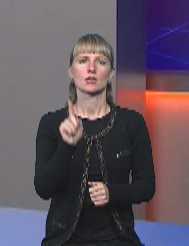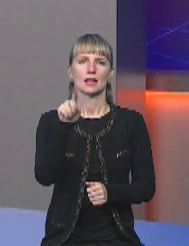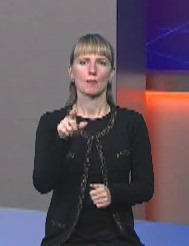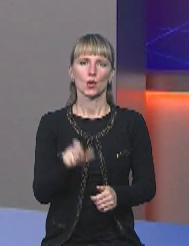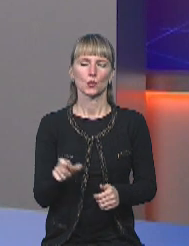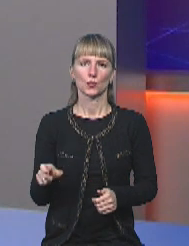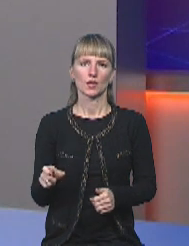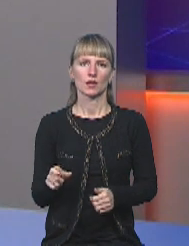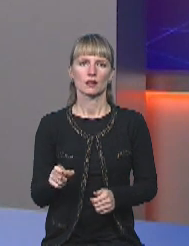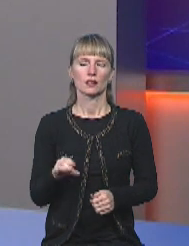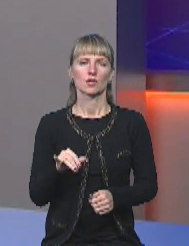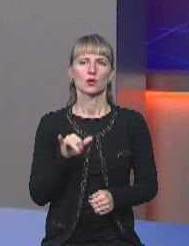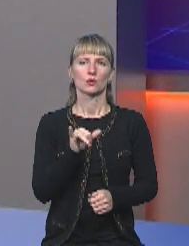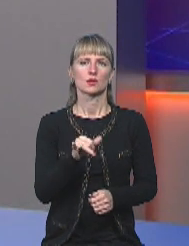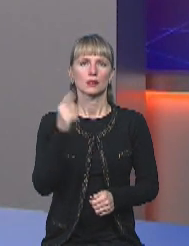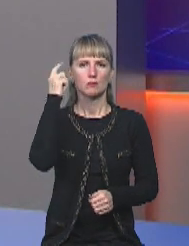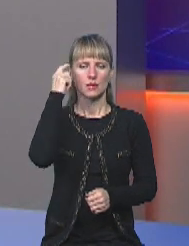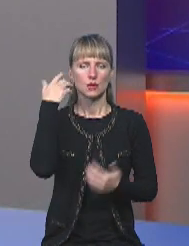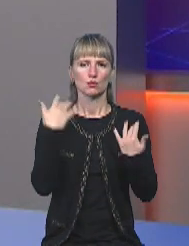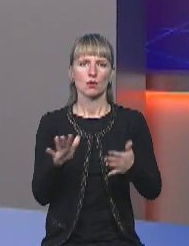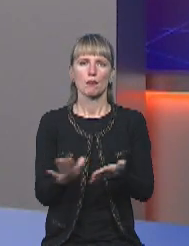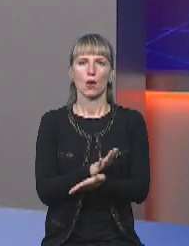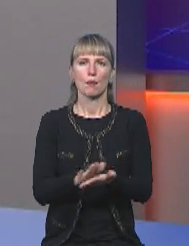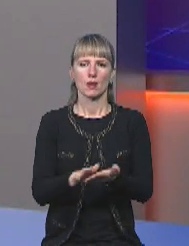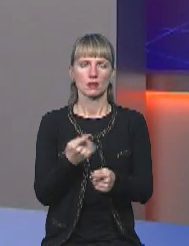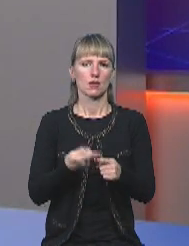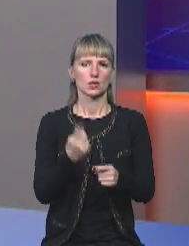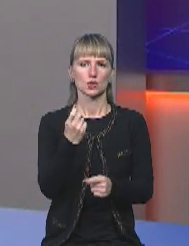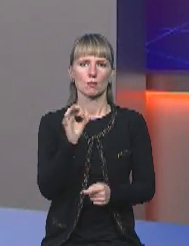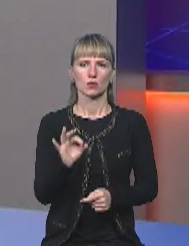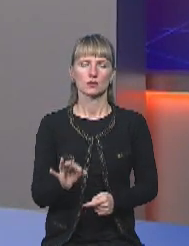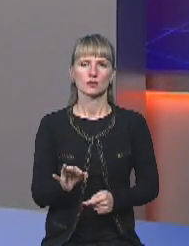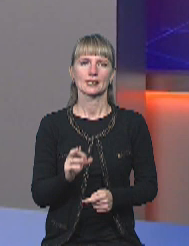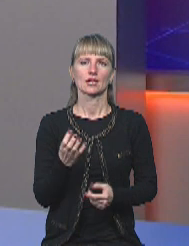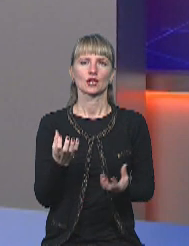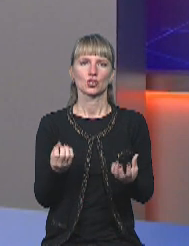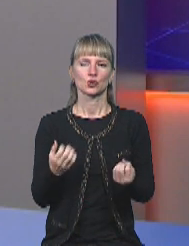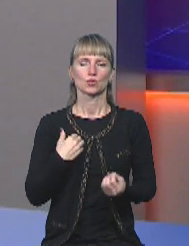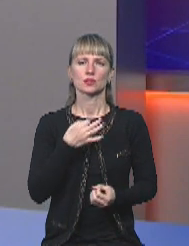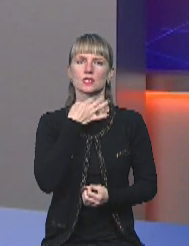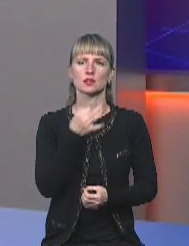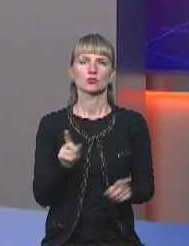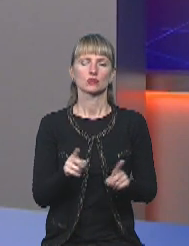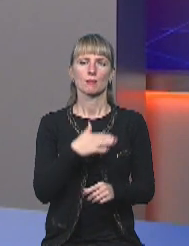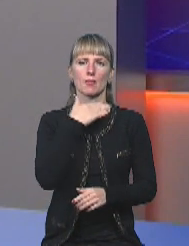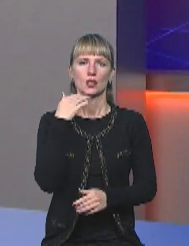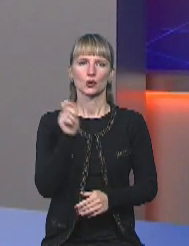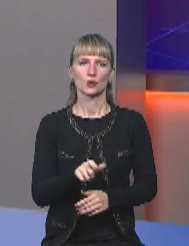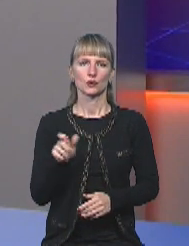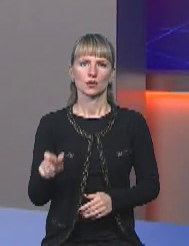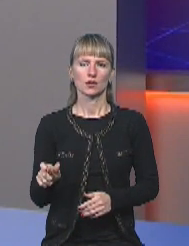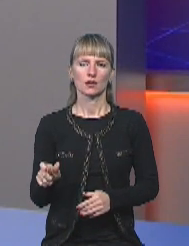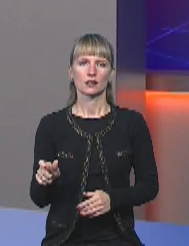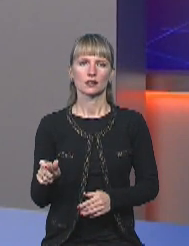люди, і в них мізки промиті, це 100%. Окрім цього, хочу сказати, що дуже багато людей